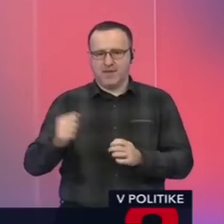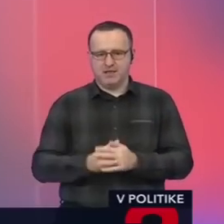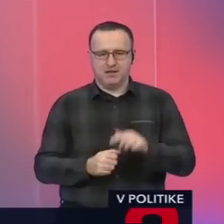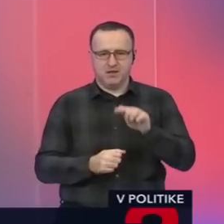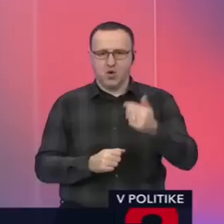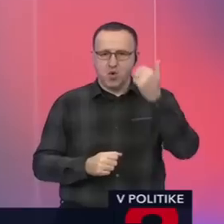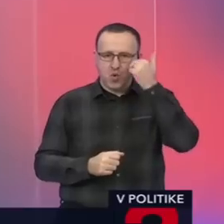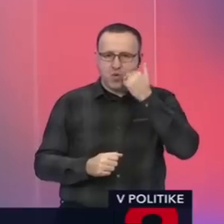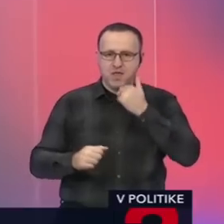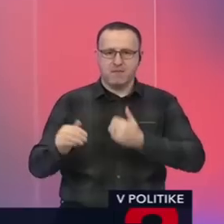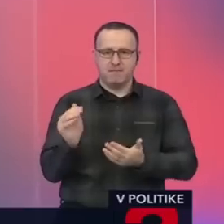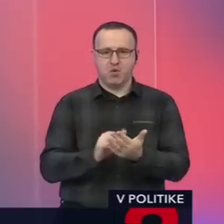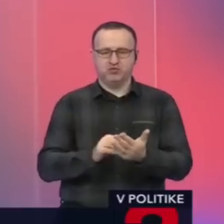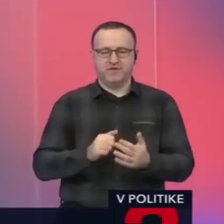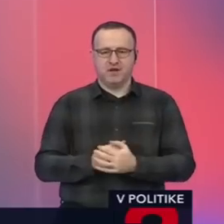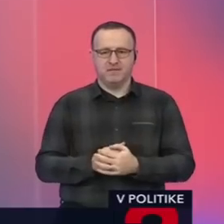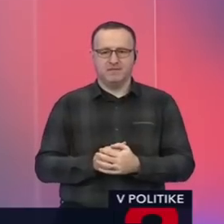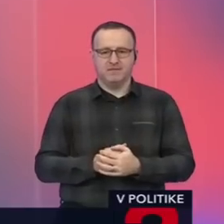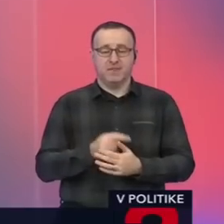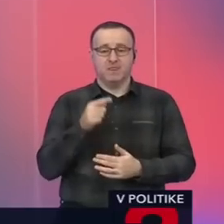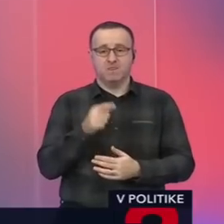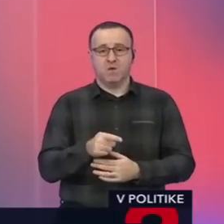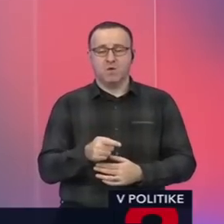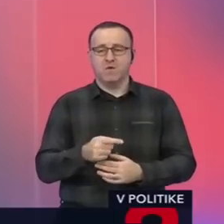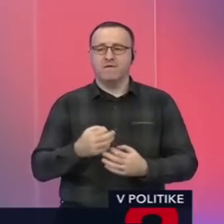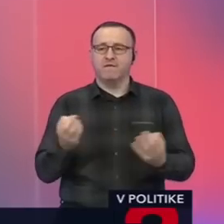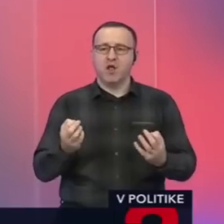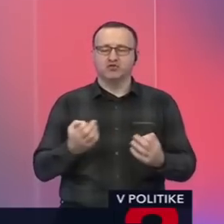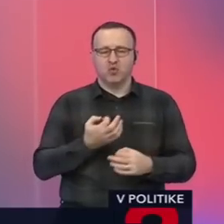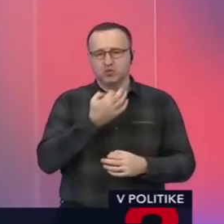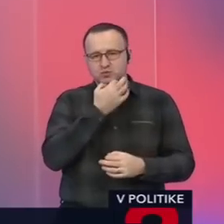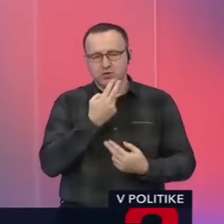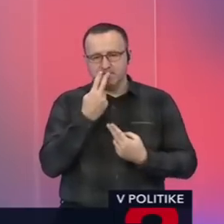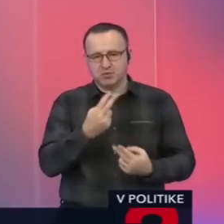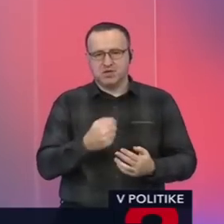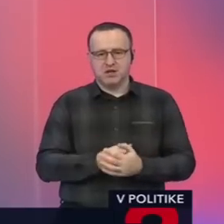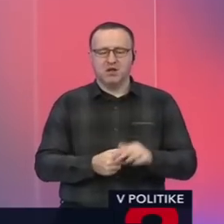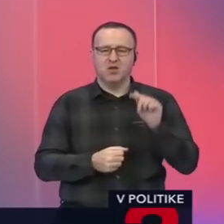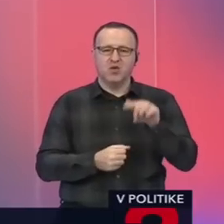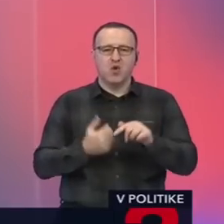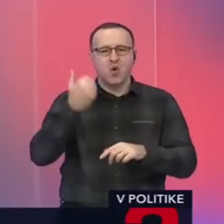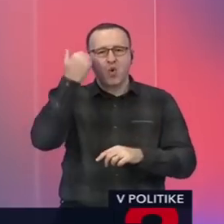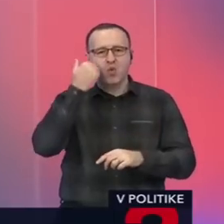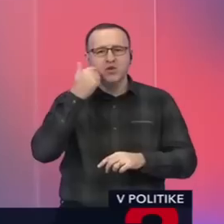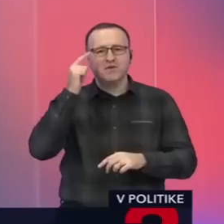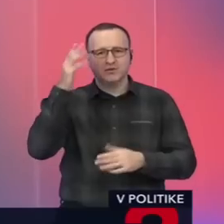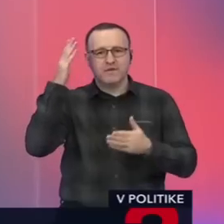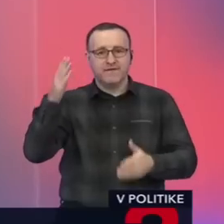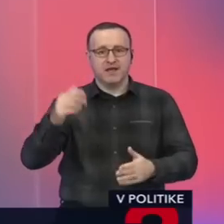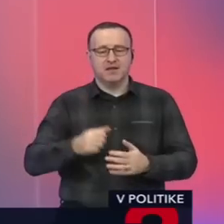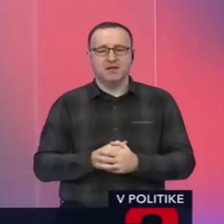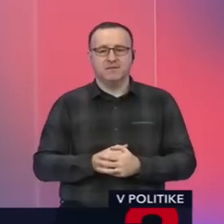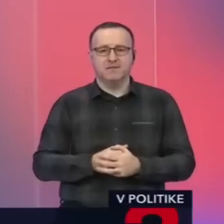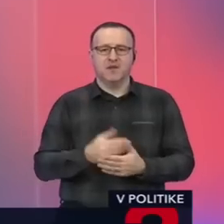ľudia používajú. A je to naozaj niečo, čo je smutné sa na to pozerať, že toľko ľudí takto na Slovensku tomu uverí a pritom